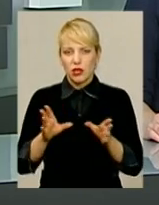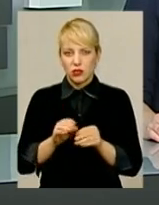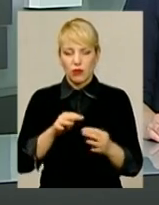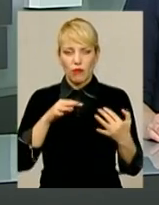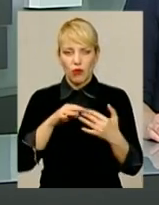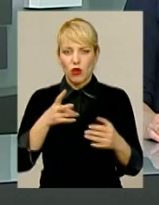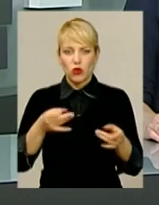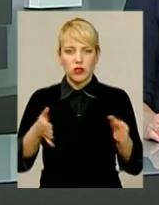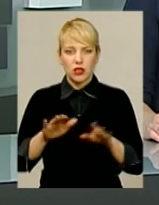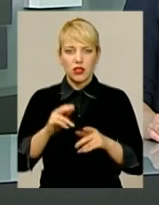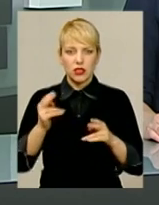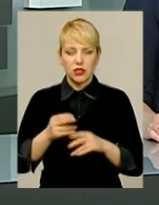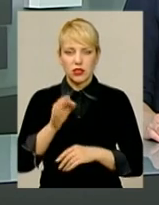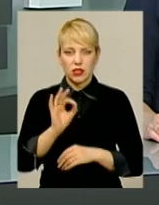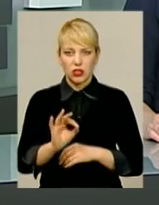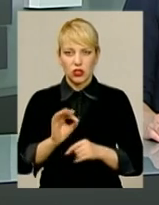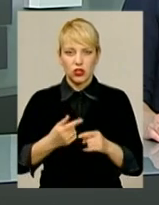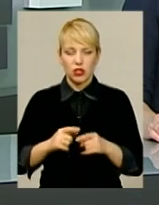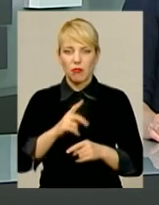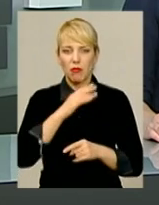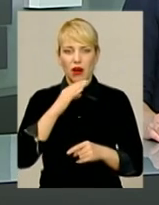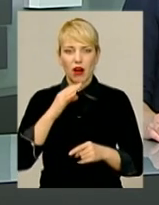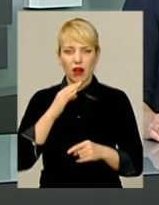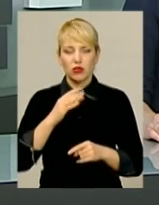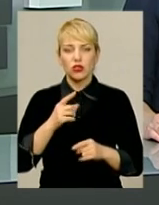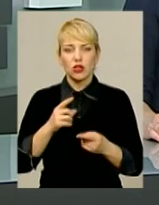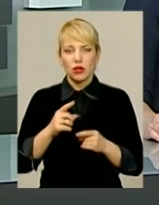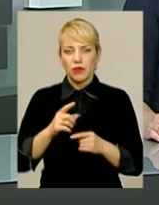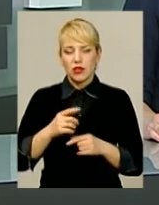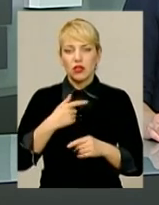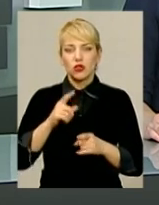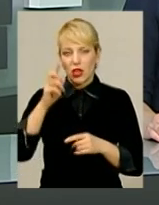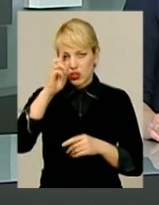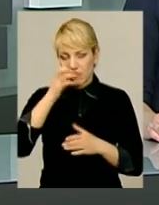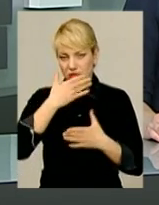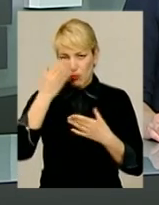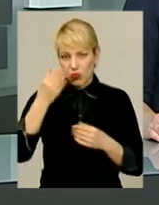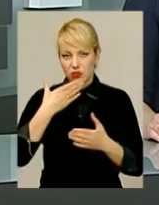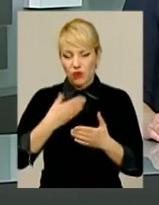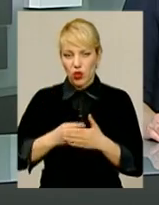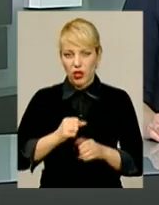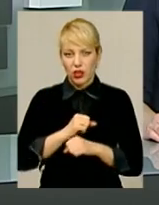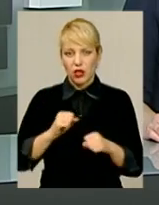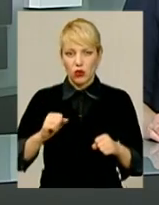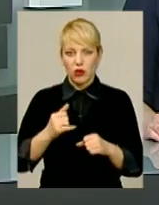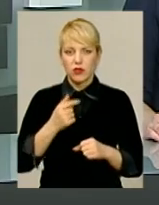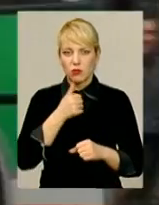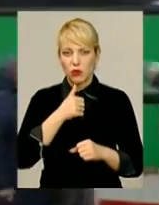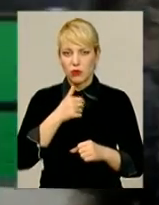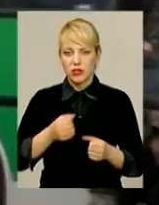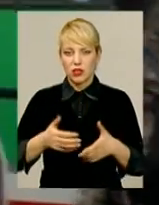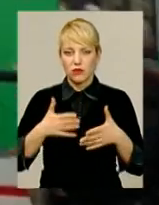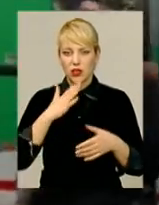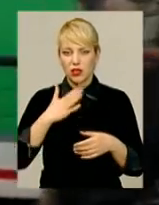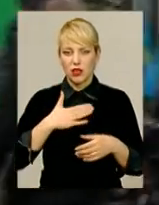чим, бо Феміда вирішила, що не всі заслужили. Чому держава забула про своїх героїв, спробувала з'ясувати Надія Драганчук.